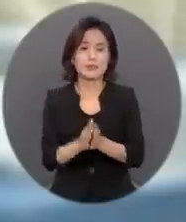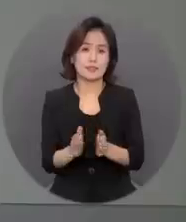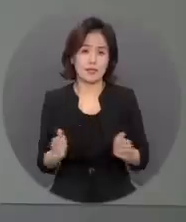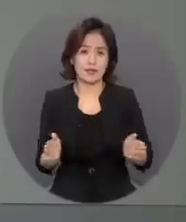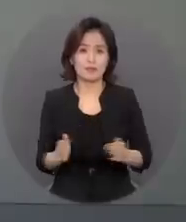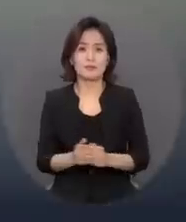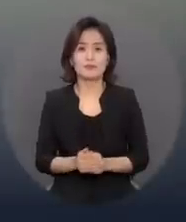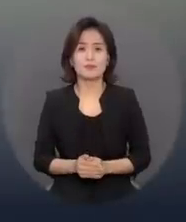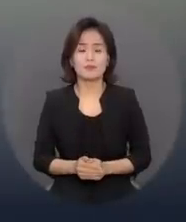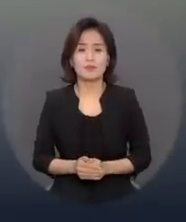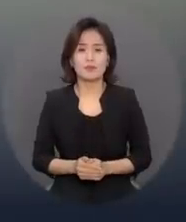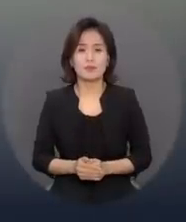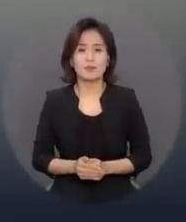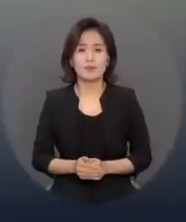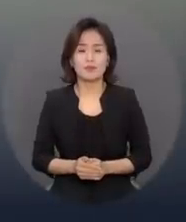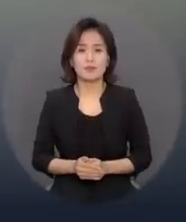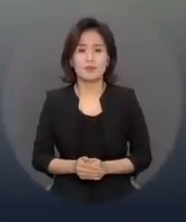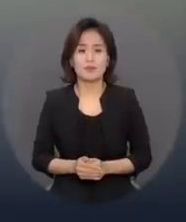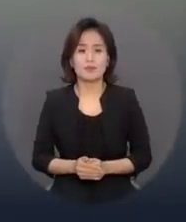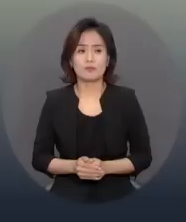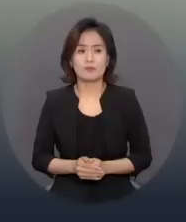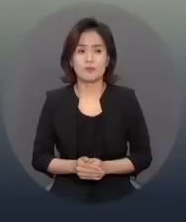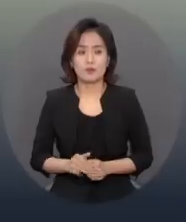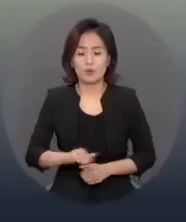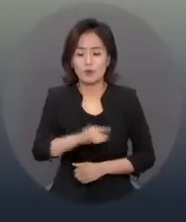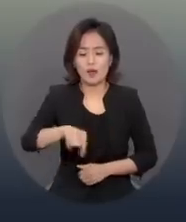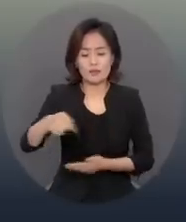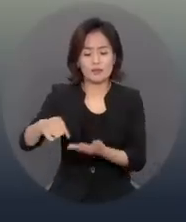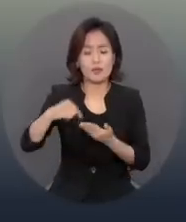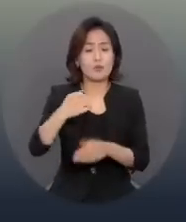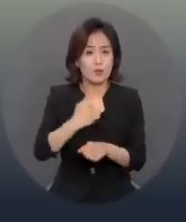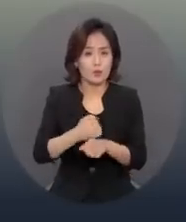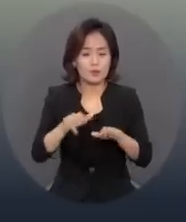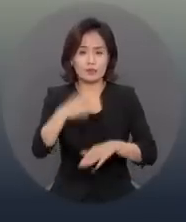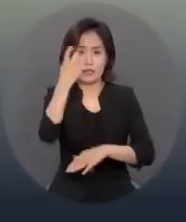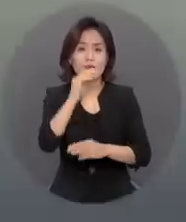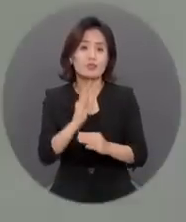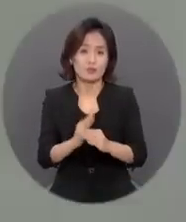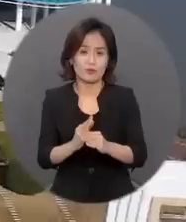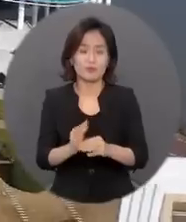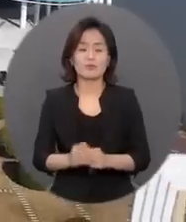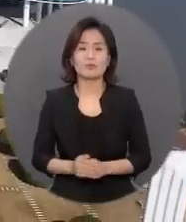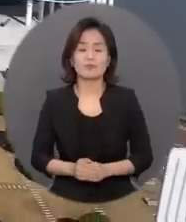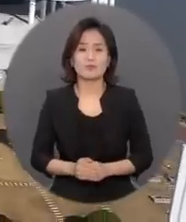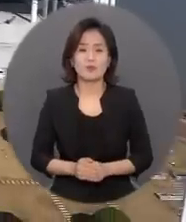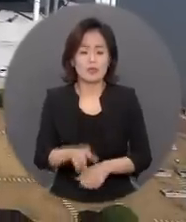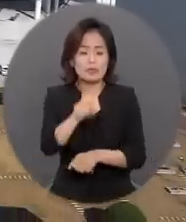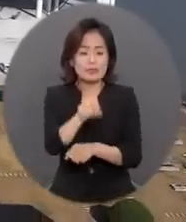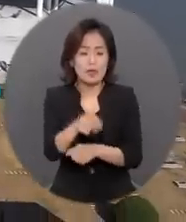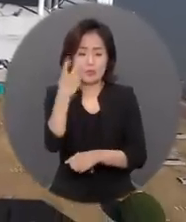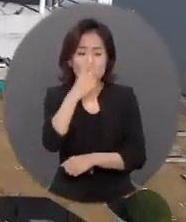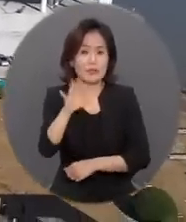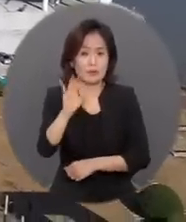나섰습니다. 이제 뭐 우리 내부적으로 제보도 있고 지금 감사 중에 있으니까.